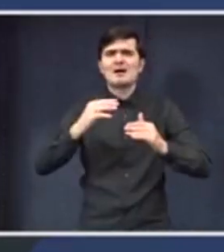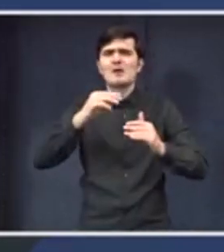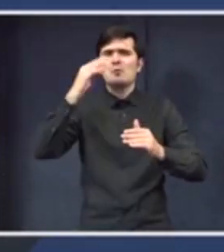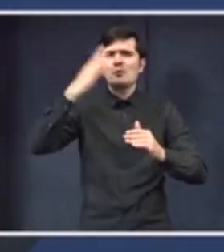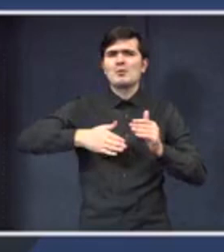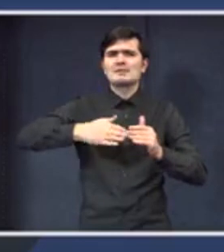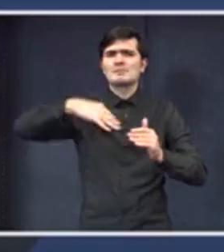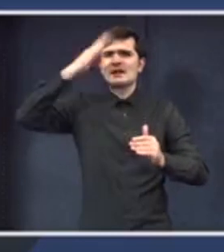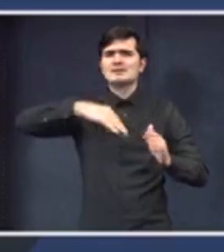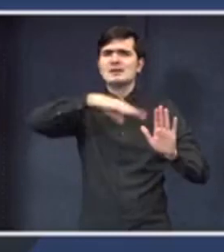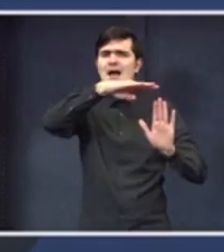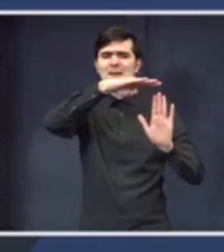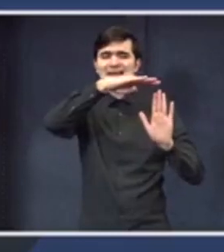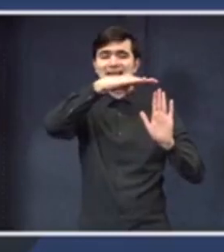zile.